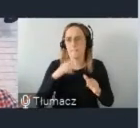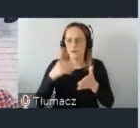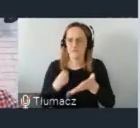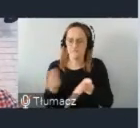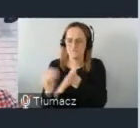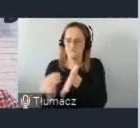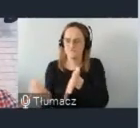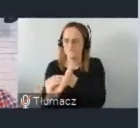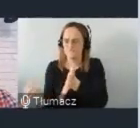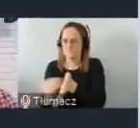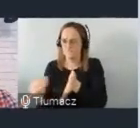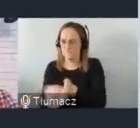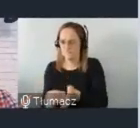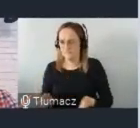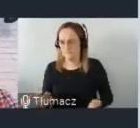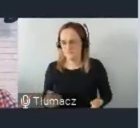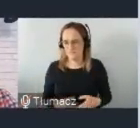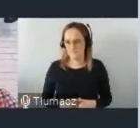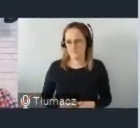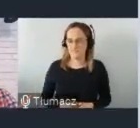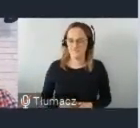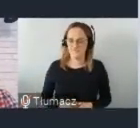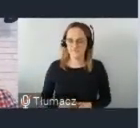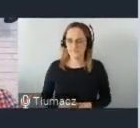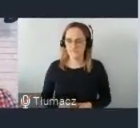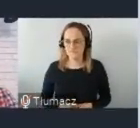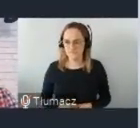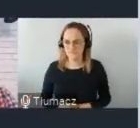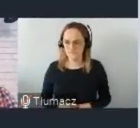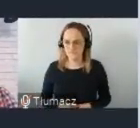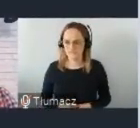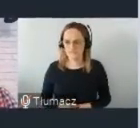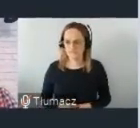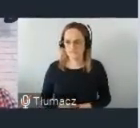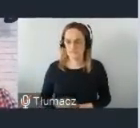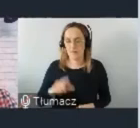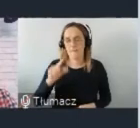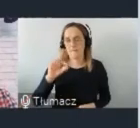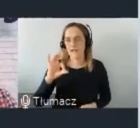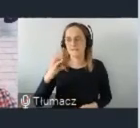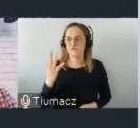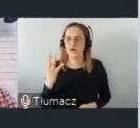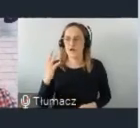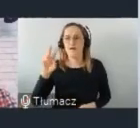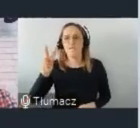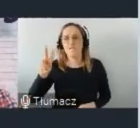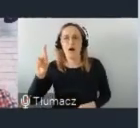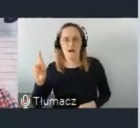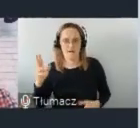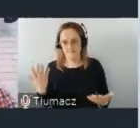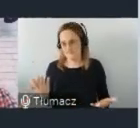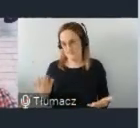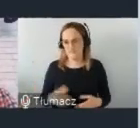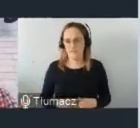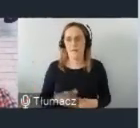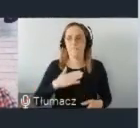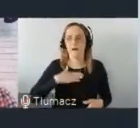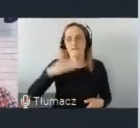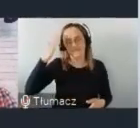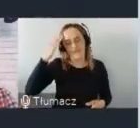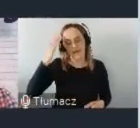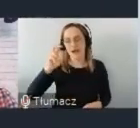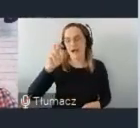mamy. Jak będziecie mieli później jakieś pytania, to do tego wrócimy. To jest VR podłączony do konsoli. Mamy też popularny